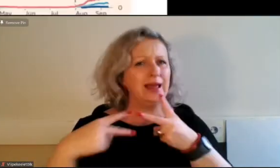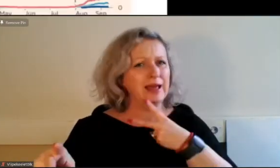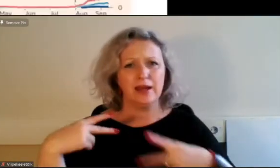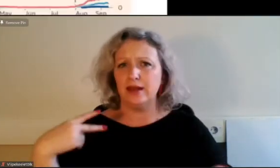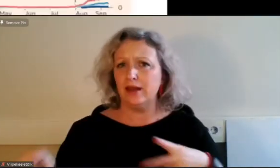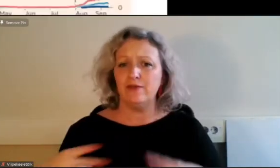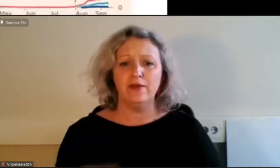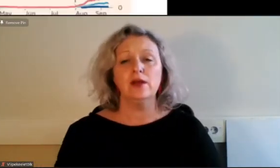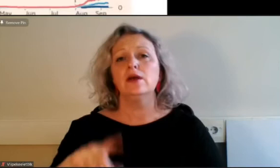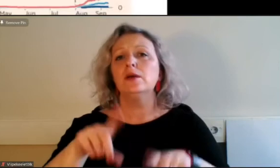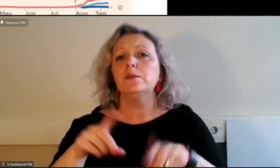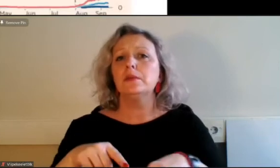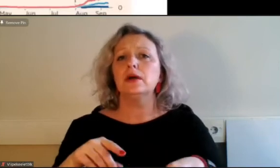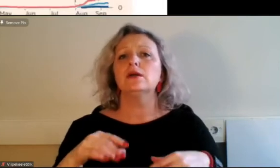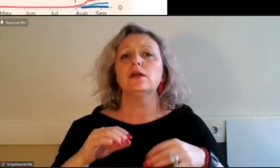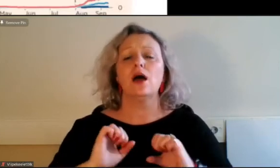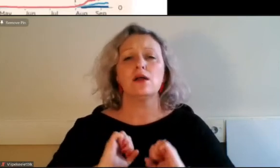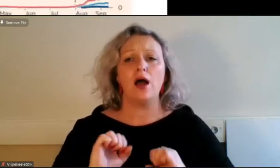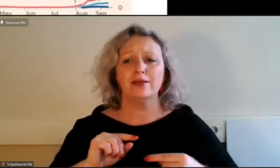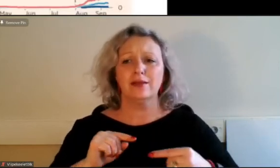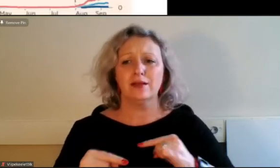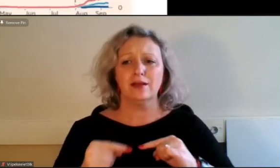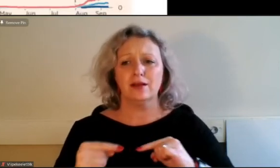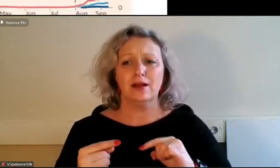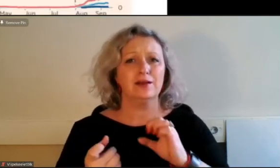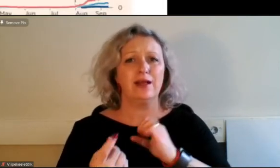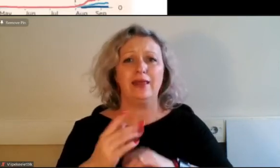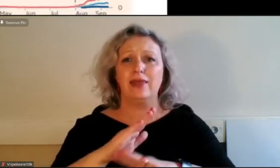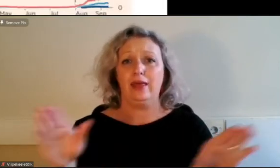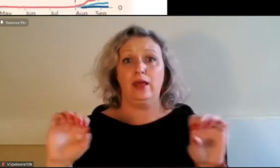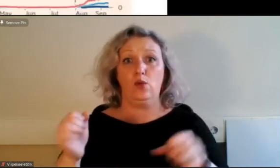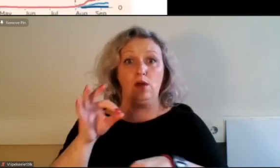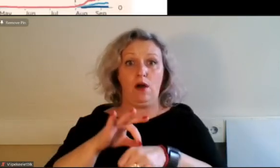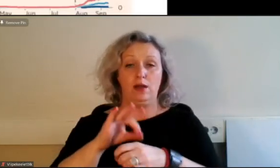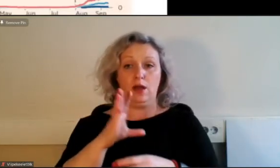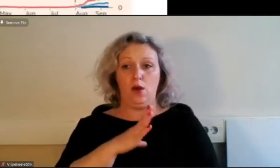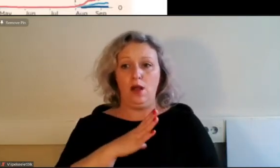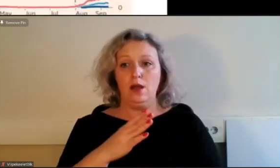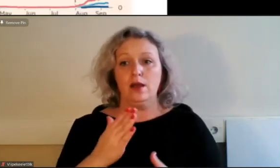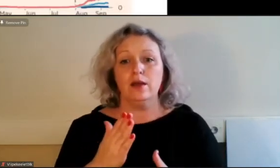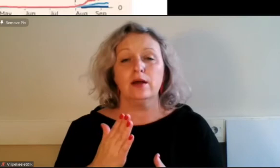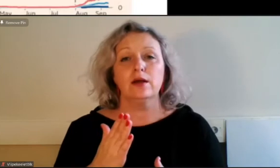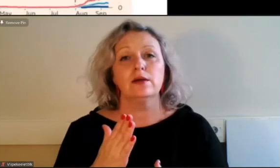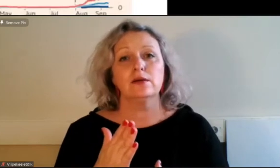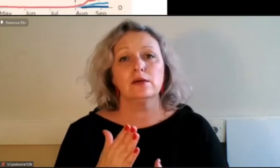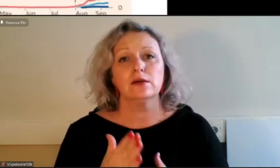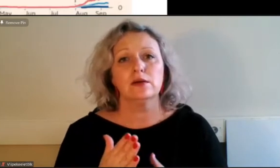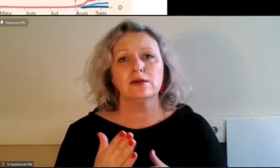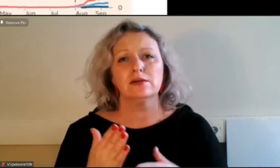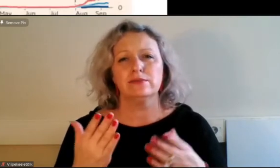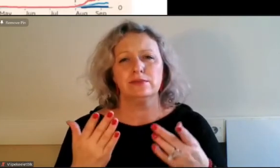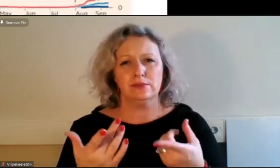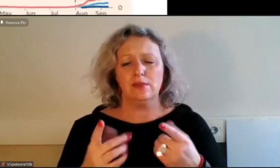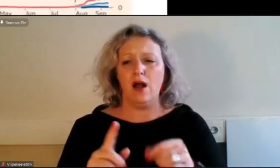Ja Inglismaalt samasugused andmed. Ehk siis tänavu sügisel nakatumised kõige kõrgemad vaktsineerimata